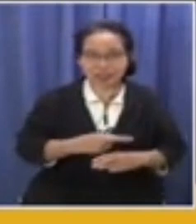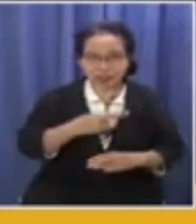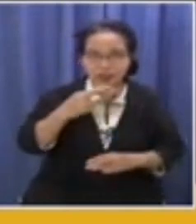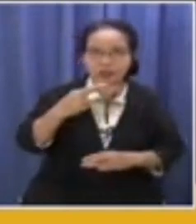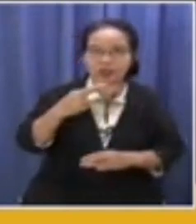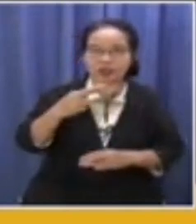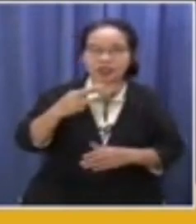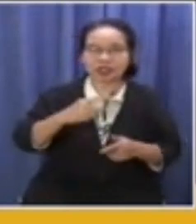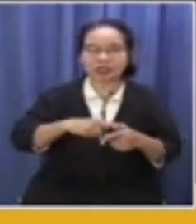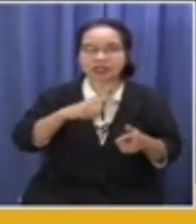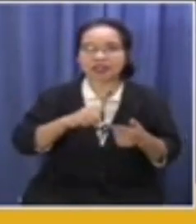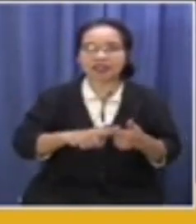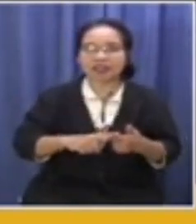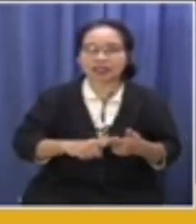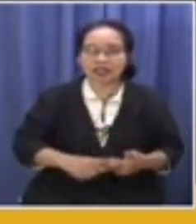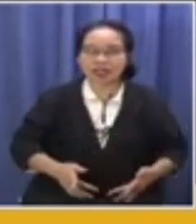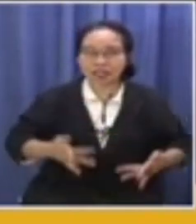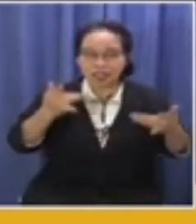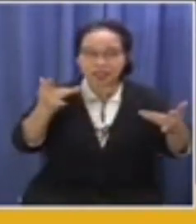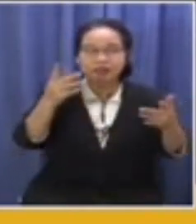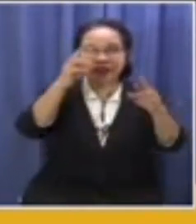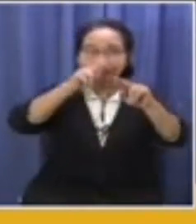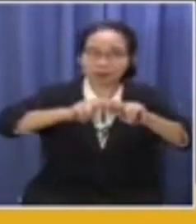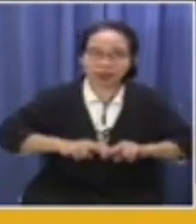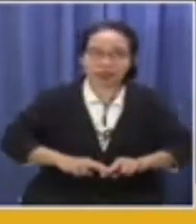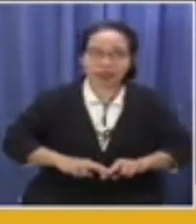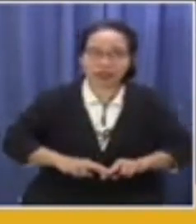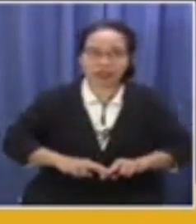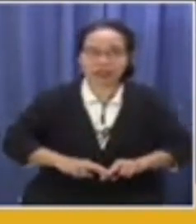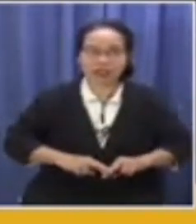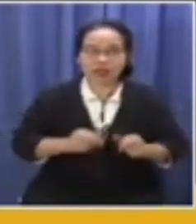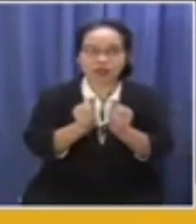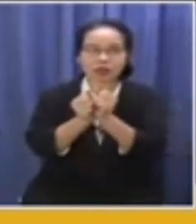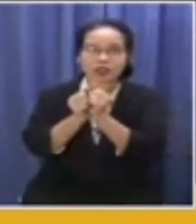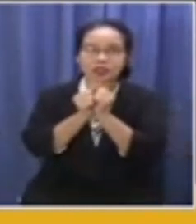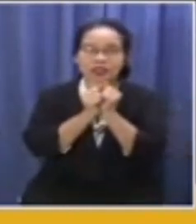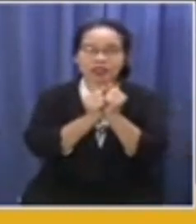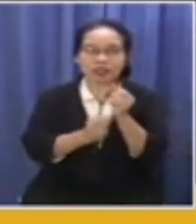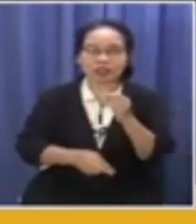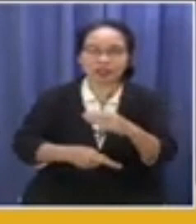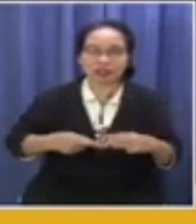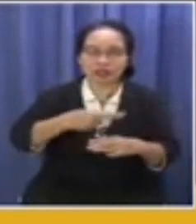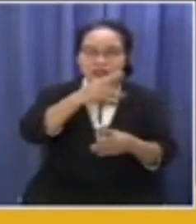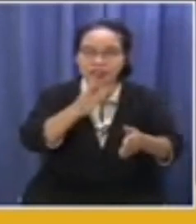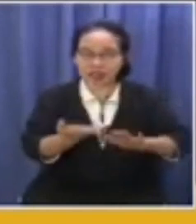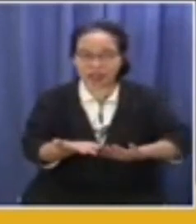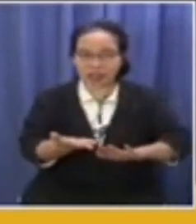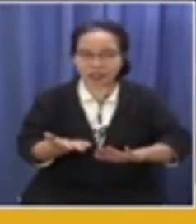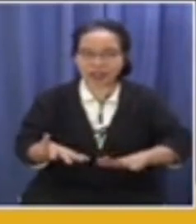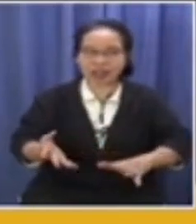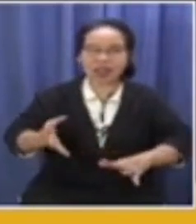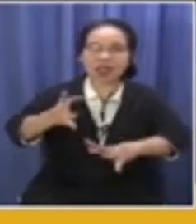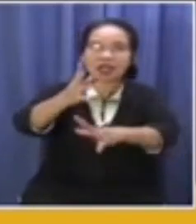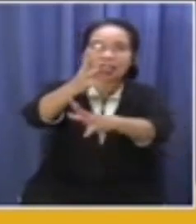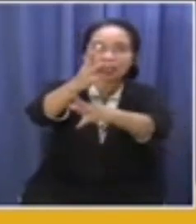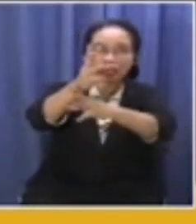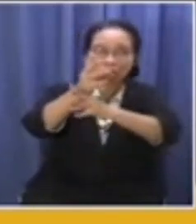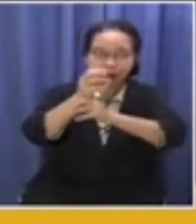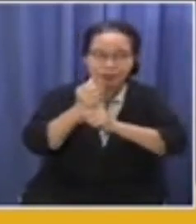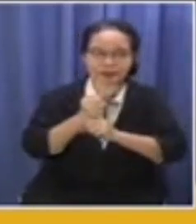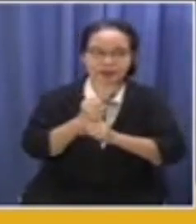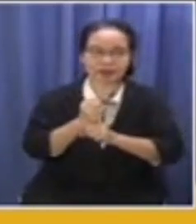yon tapos yung mga buhay na natitira kasama yung mga Binuhay sa patay aagawin